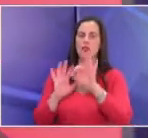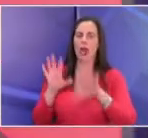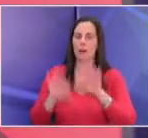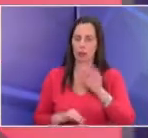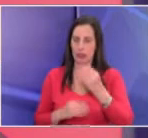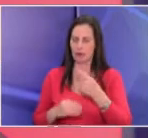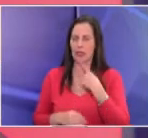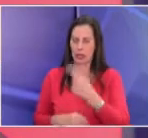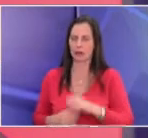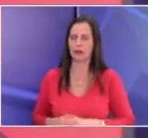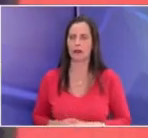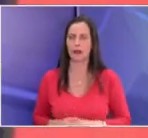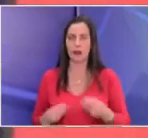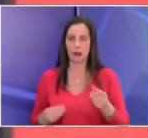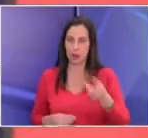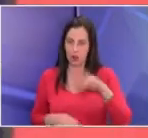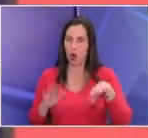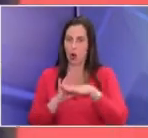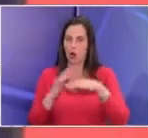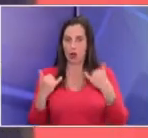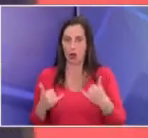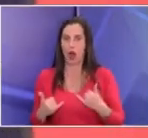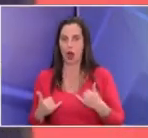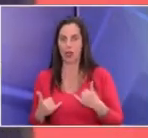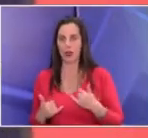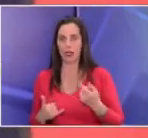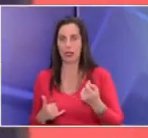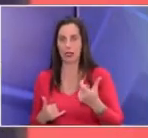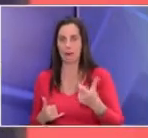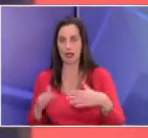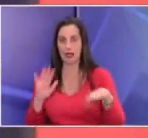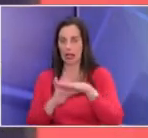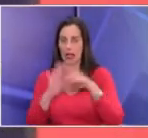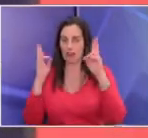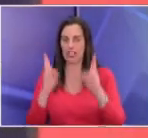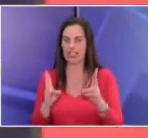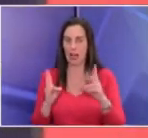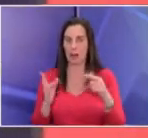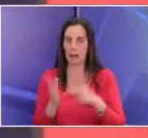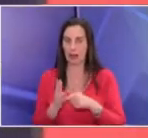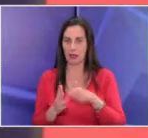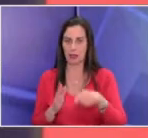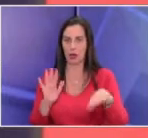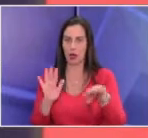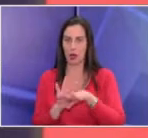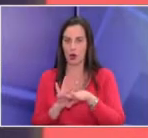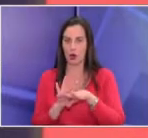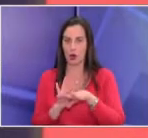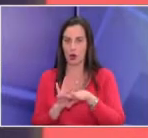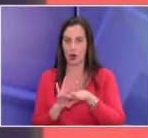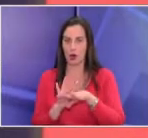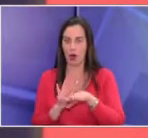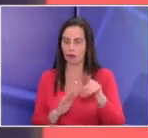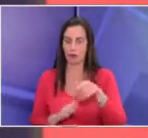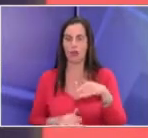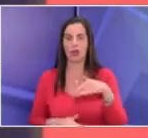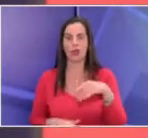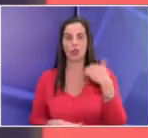שכולם מדברים, אנחנו רוצים היום לכונן אספקט חדש של הבחירות. אנחנו רוצים לדבר על מה הבחירות באמת צריכות